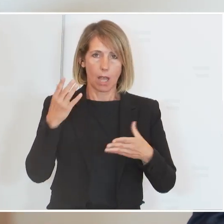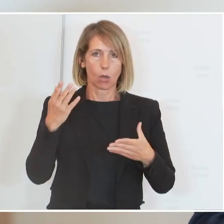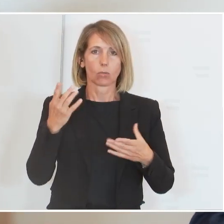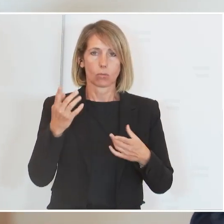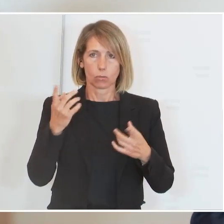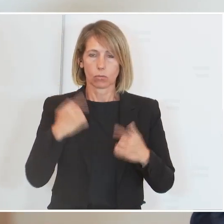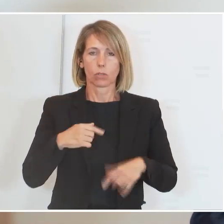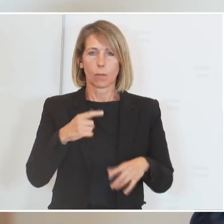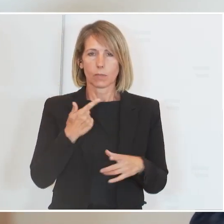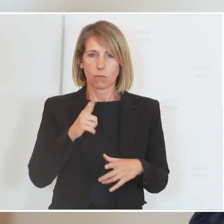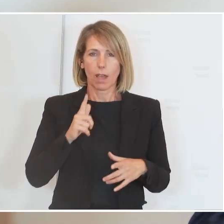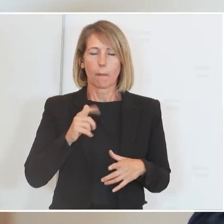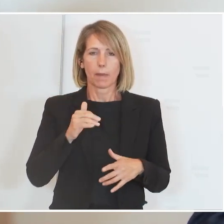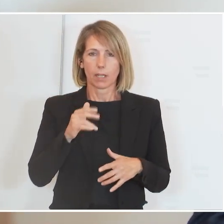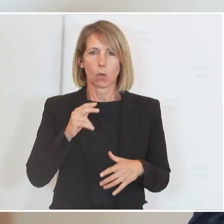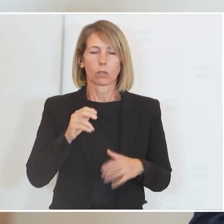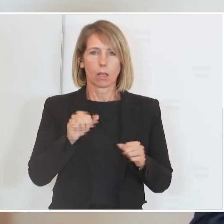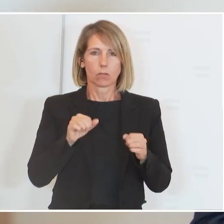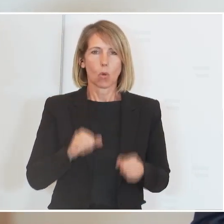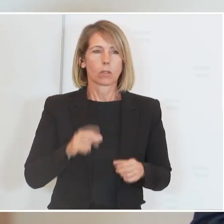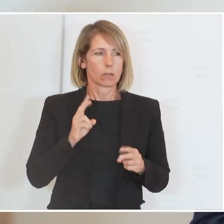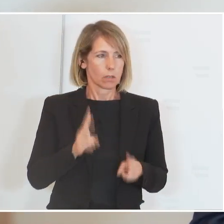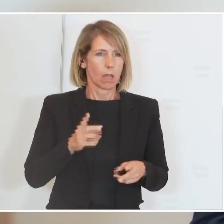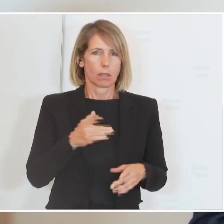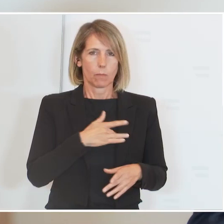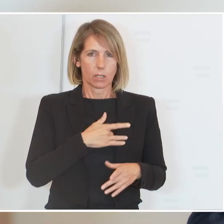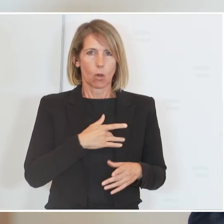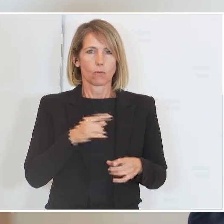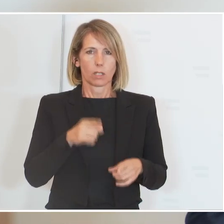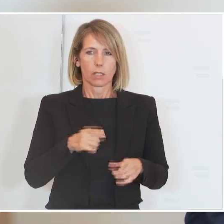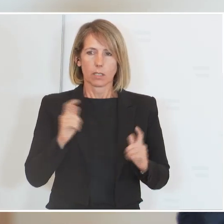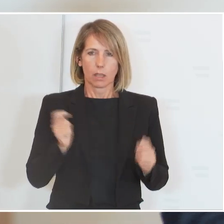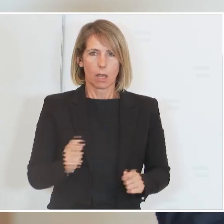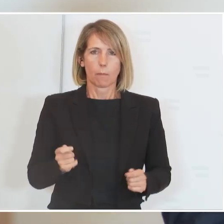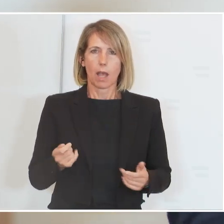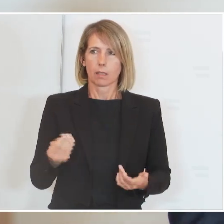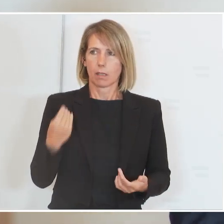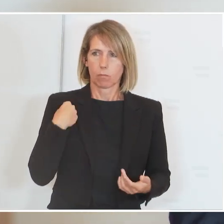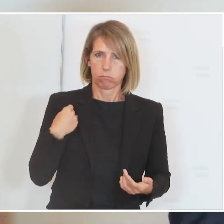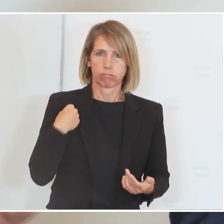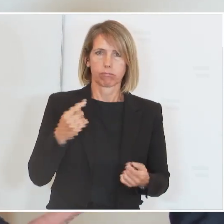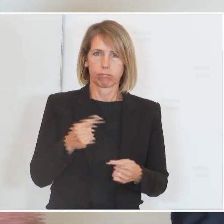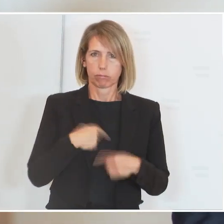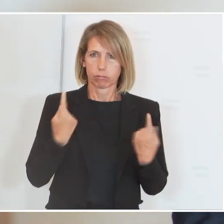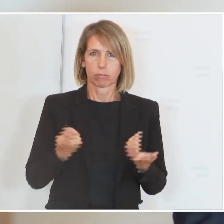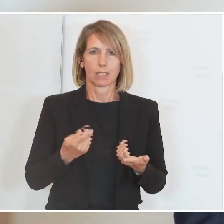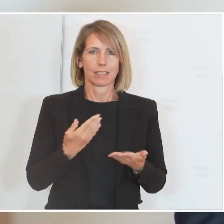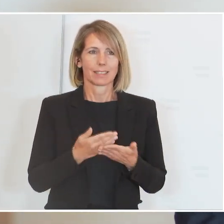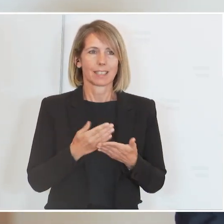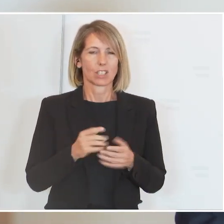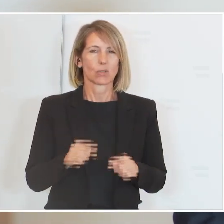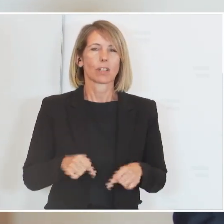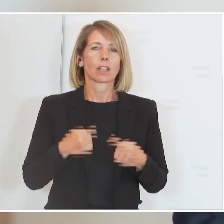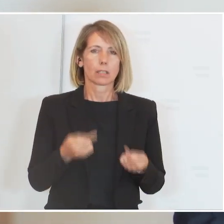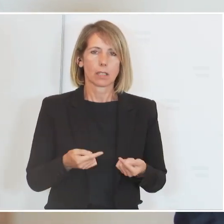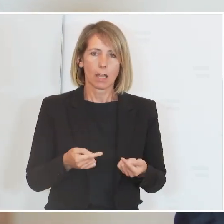und Kunden betroffen sein könnten. Das war die Dramatik, die uns mitgeteilt worden ist. Und wir haben dann als weiteren Schritt